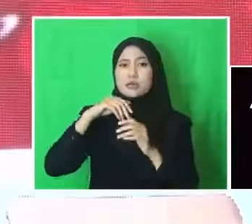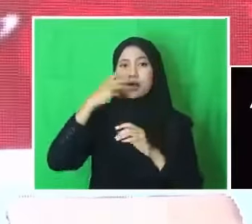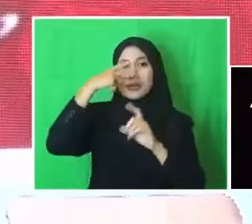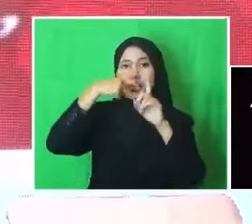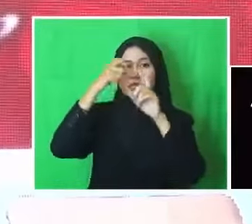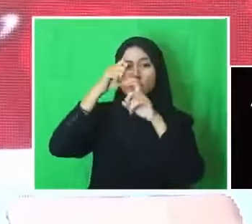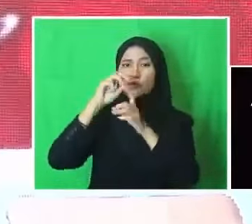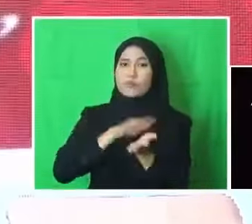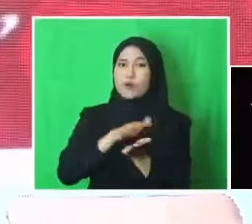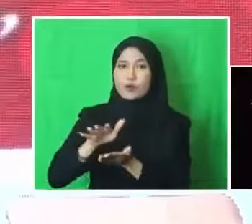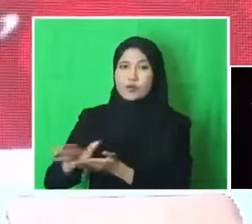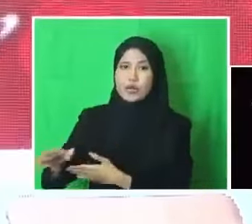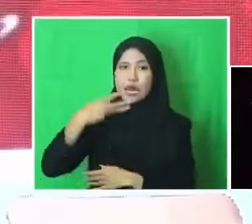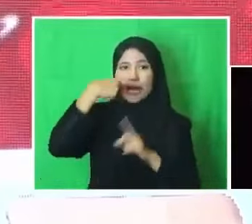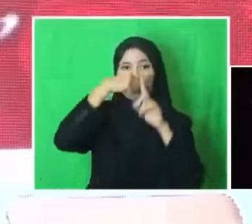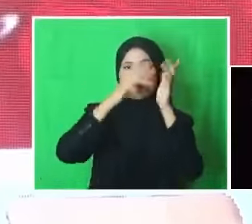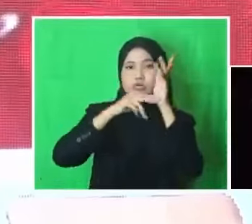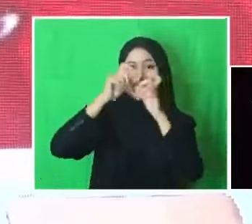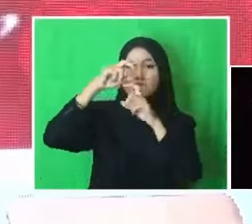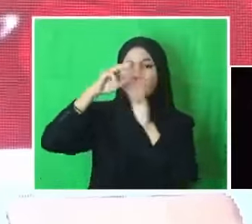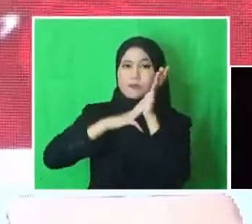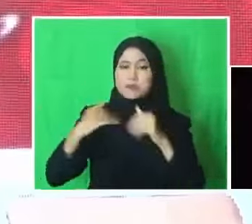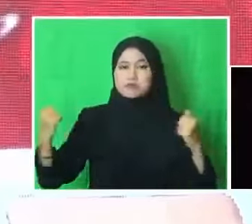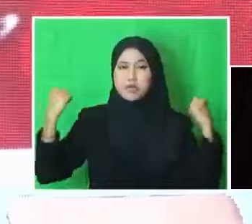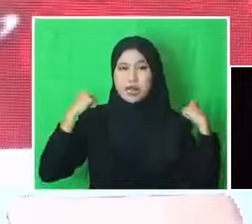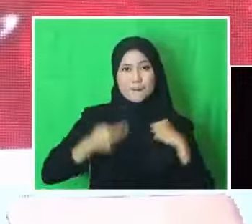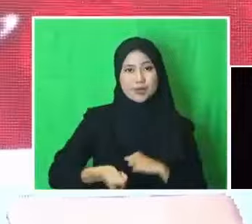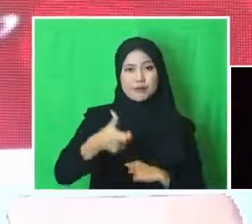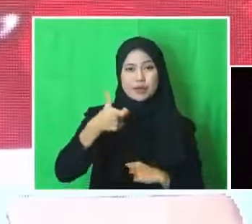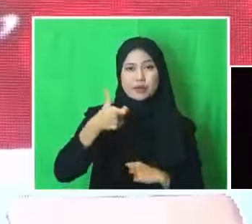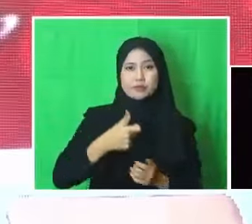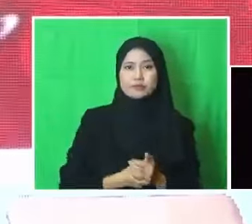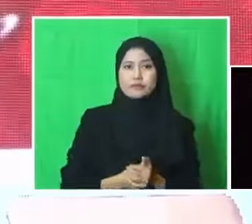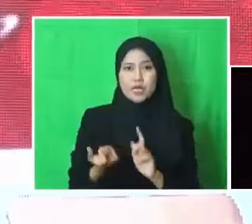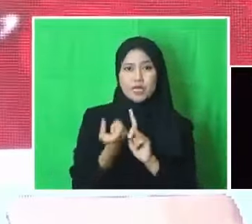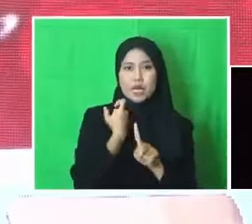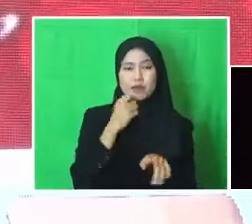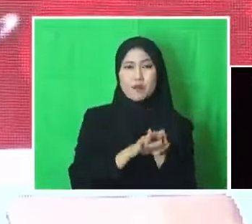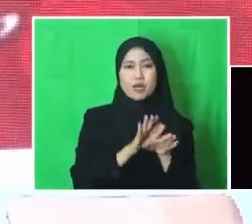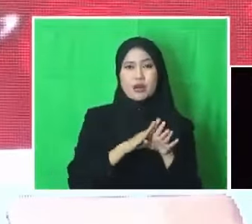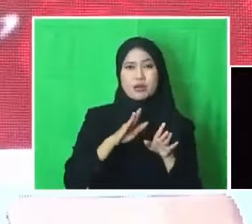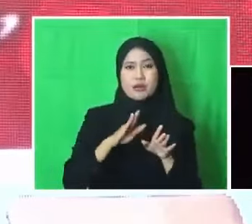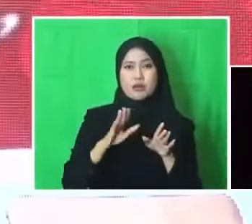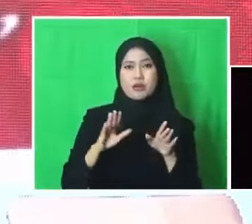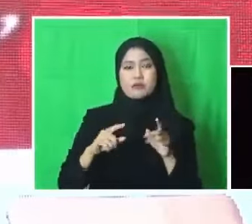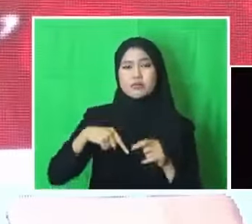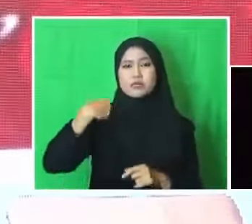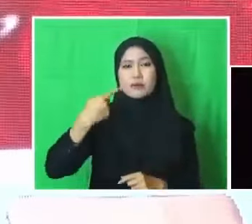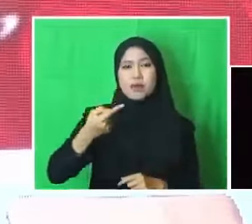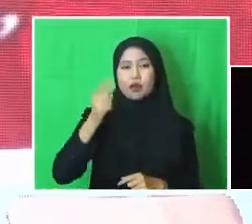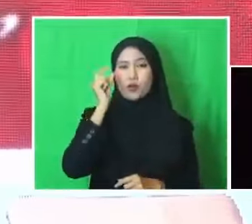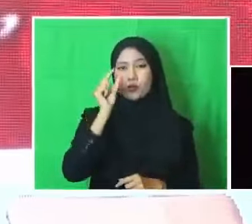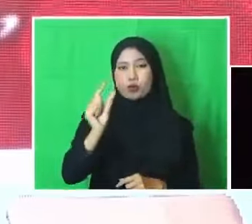menyiapkan ee ekosistem yang sehat sehingga percepatan ee daripada pencapaian-pencapaian